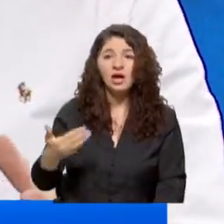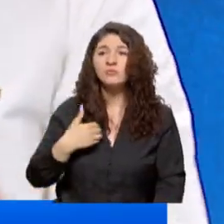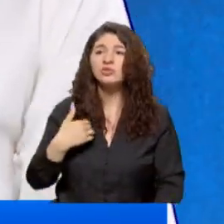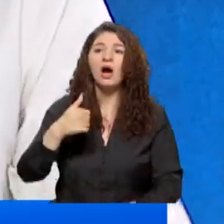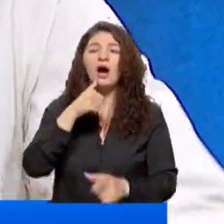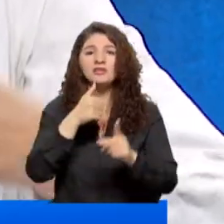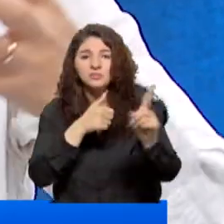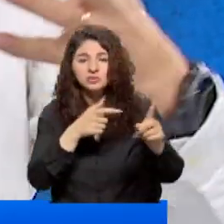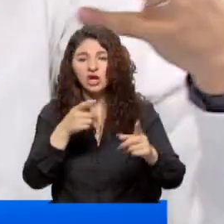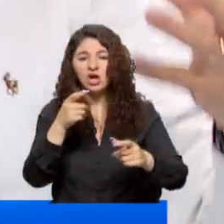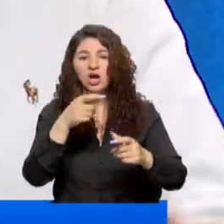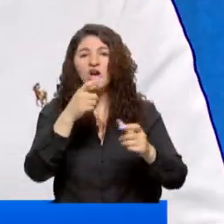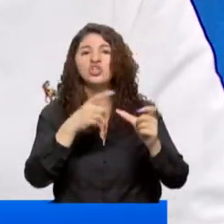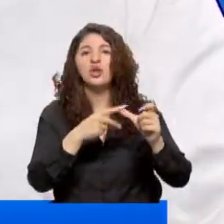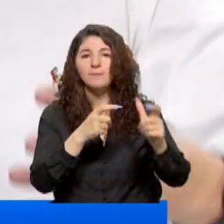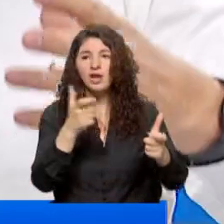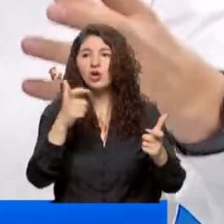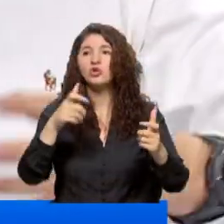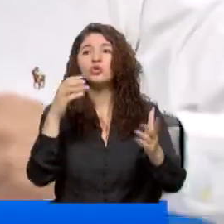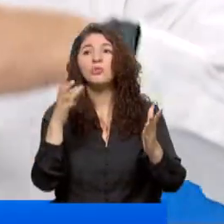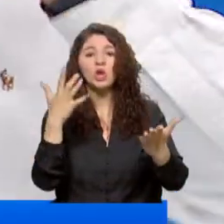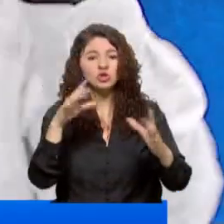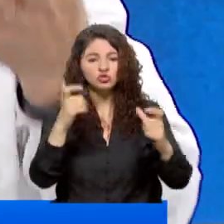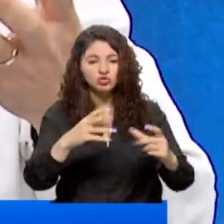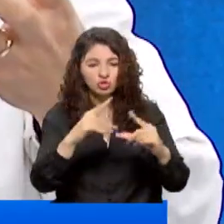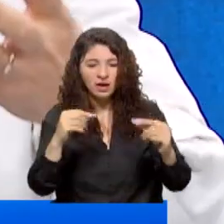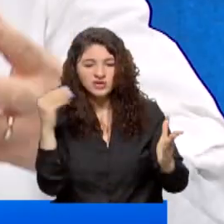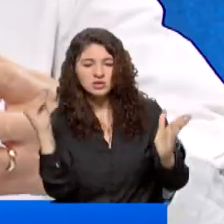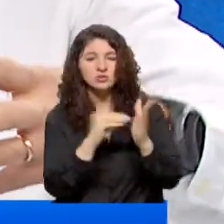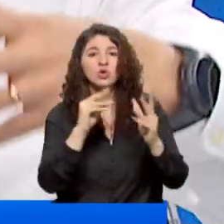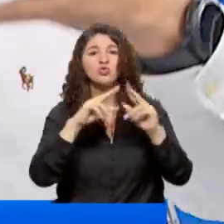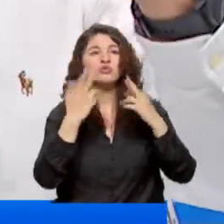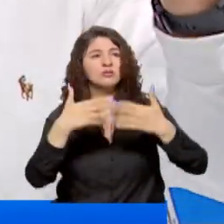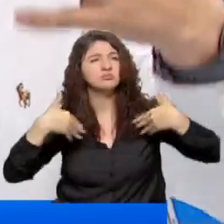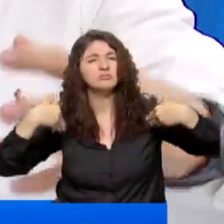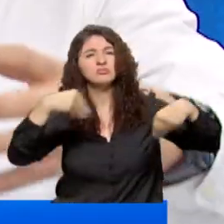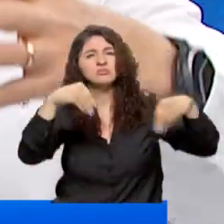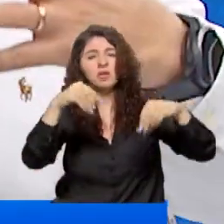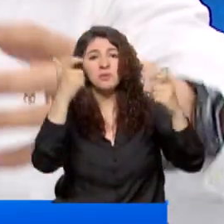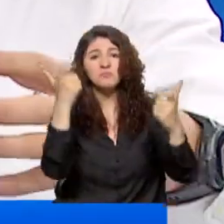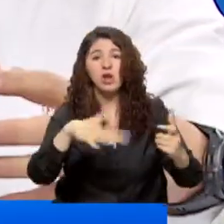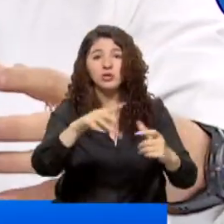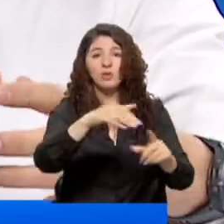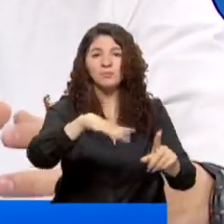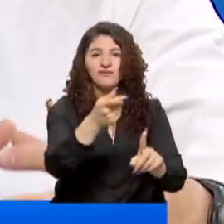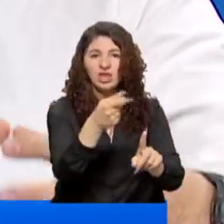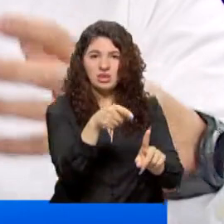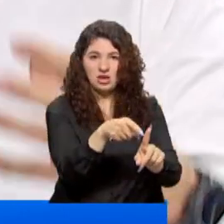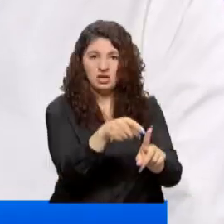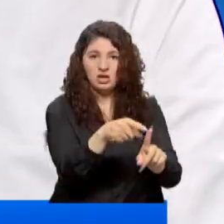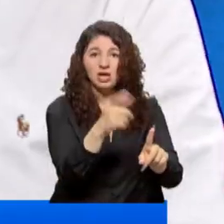biz adamın şampanyada coğrafi işaretleme almış dünyaya ihracat yaptığı bir bölgedeki arazi